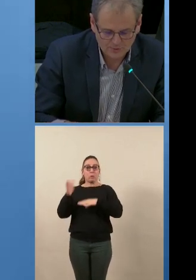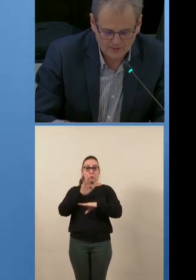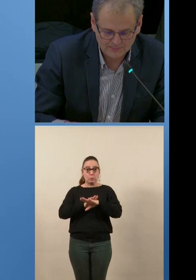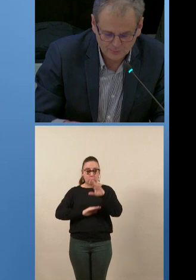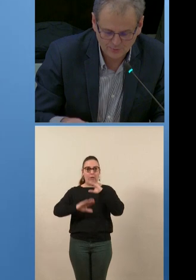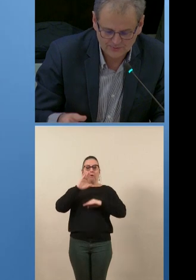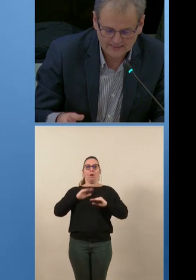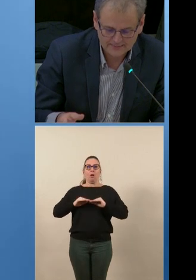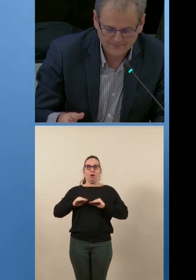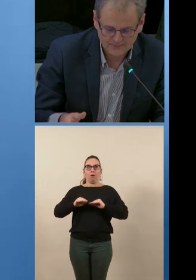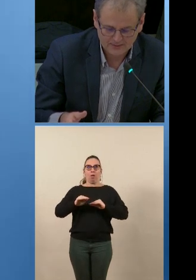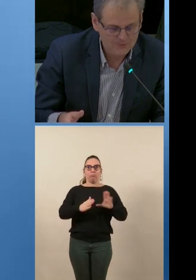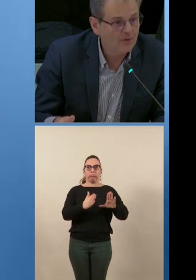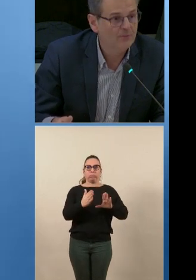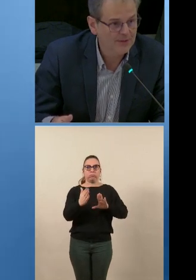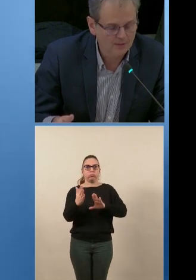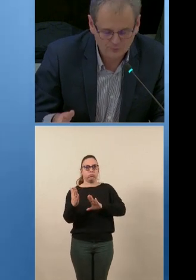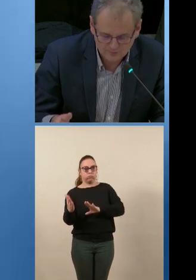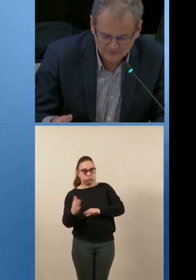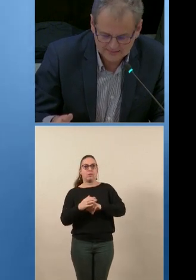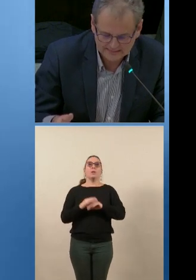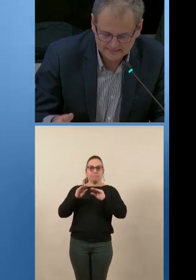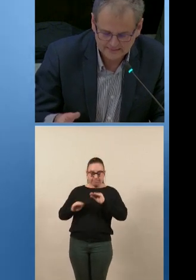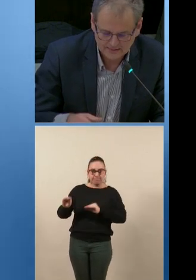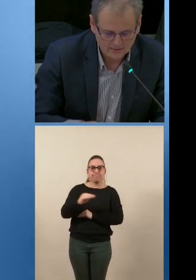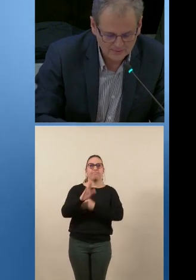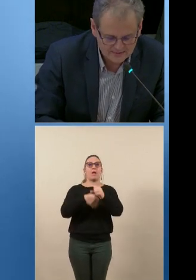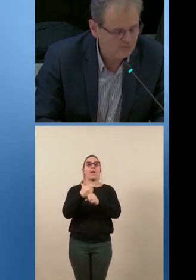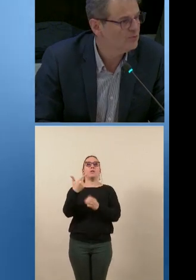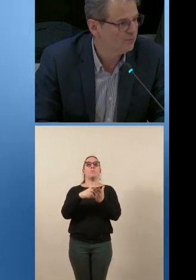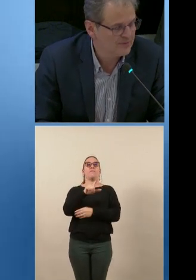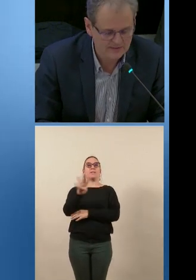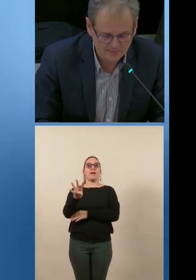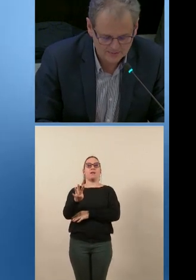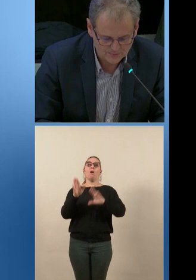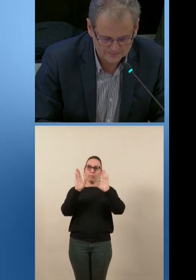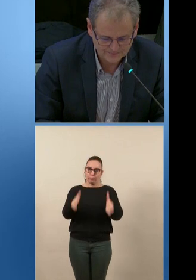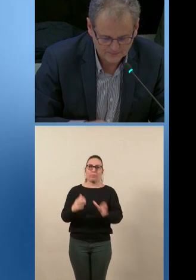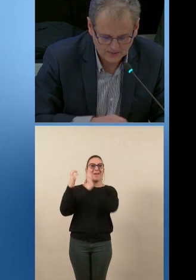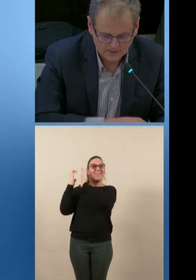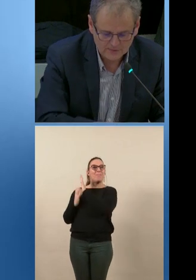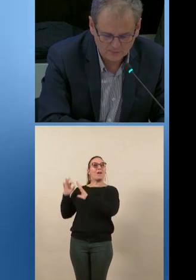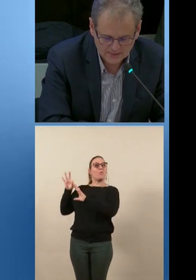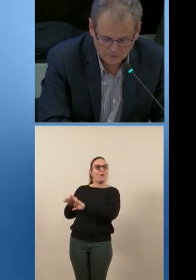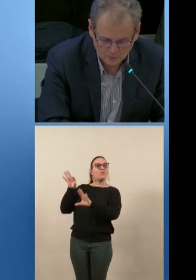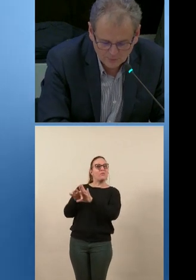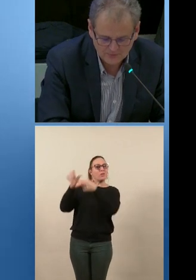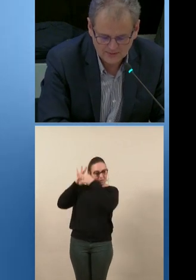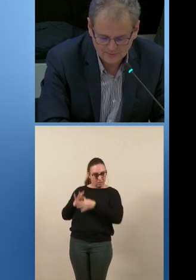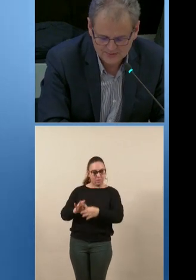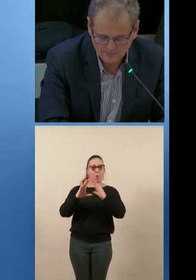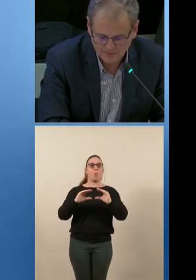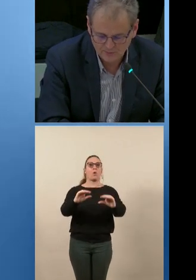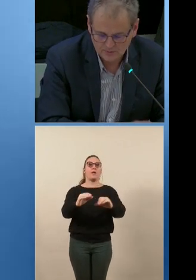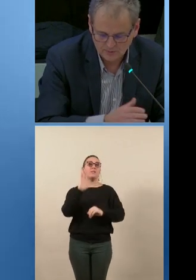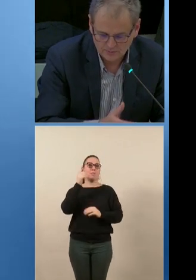prenant un peu de retard elle sera menée en 2024 en exécution de ces délibérations il convient de porter